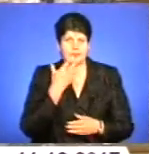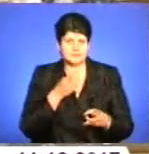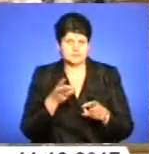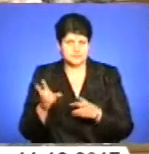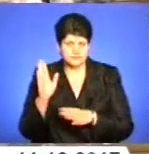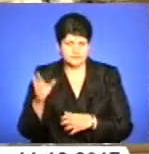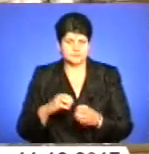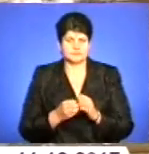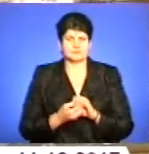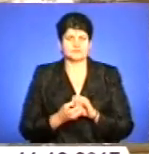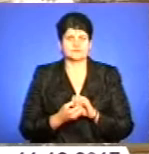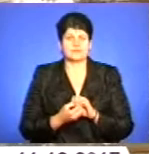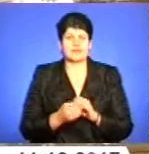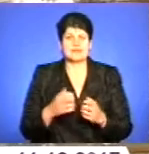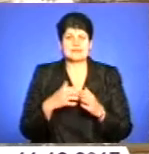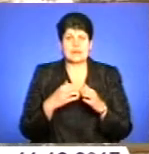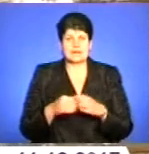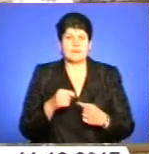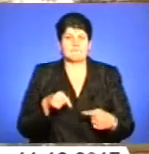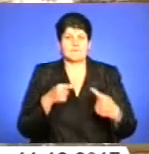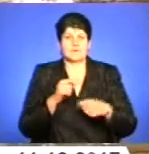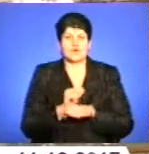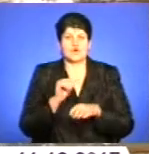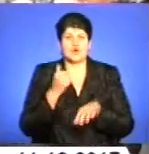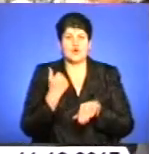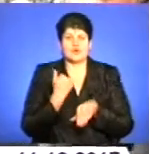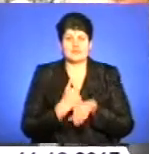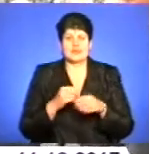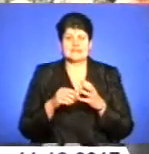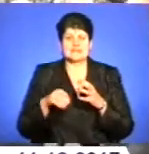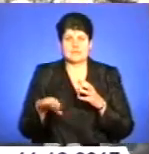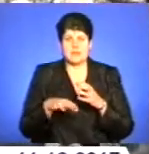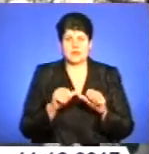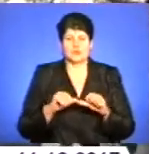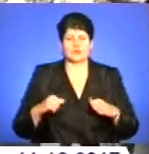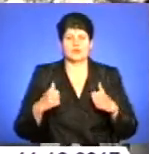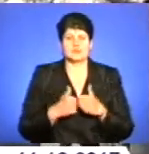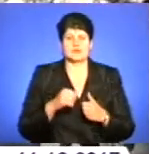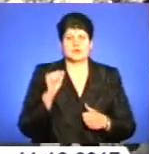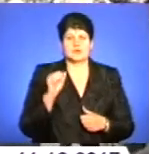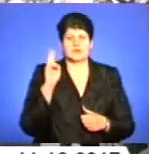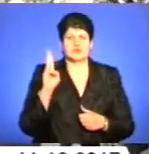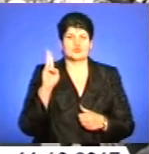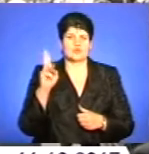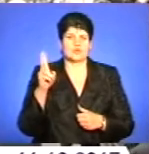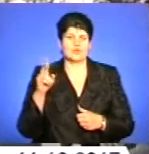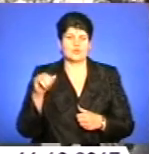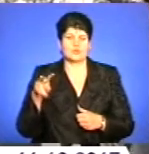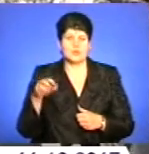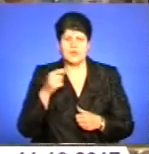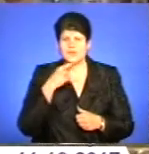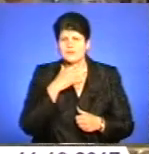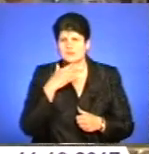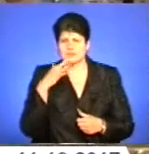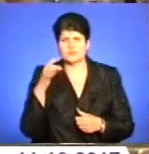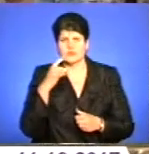теплопостачання. Серед протестувальників – голова земельної комісії Тернопільської міської ради Андрій Шкула. Він каже, сам неодноразово робив запити і